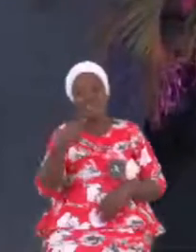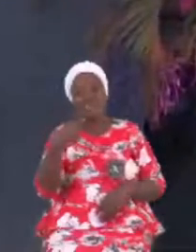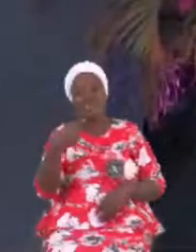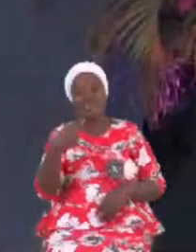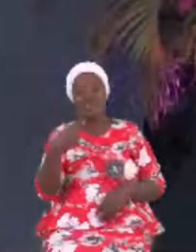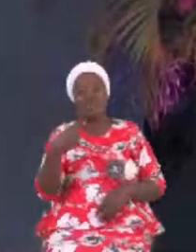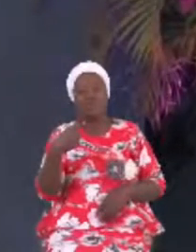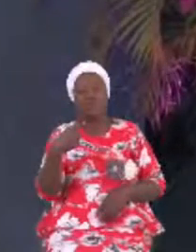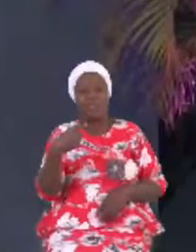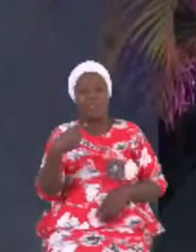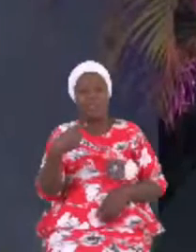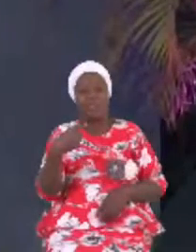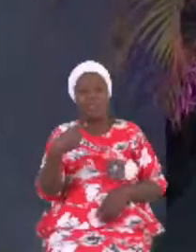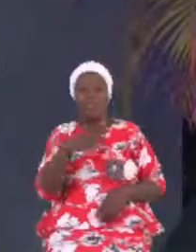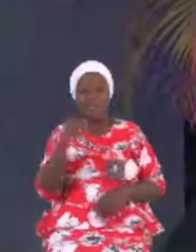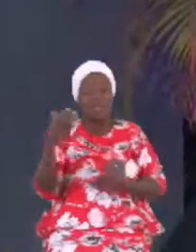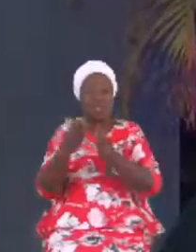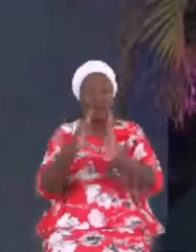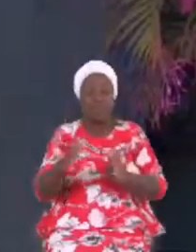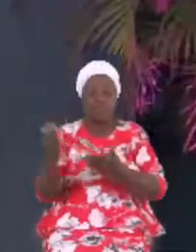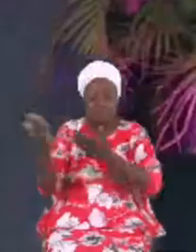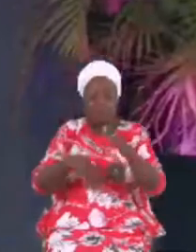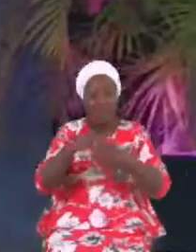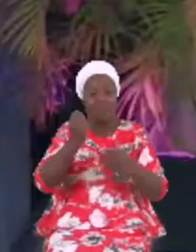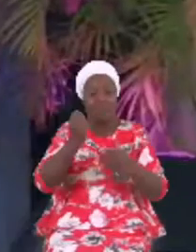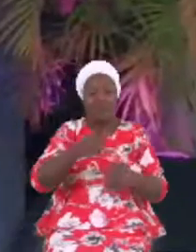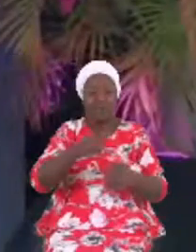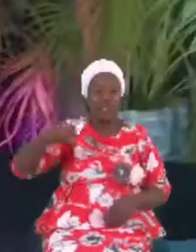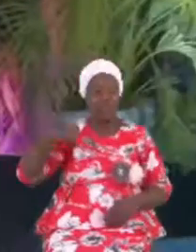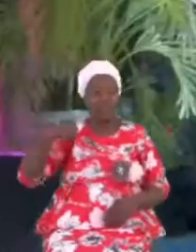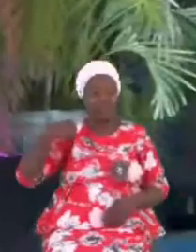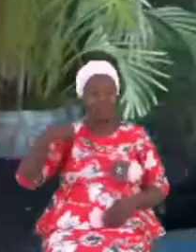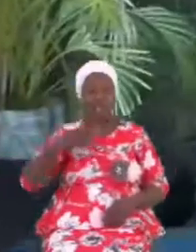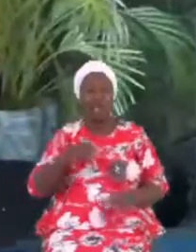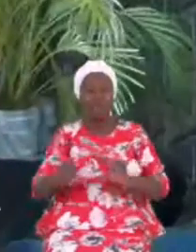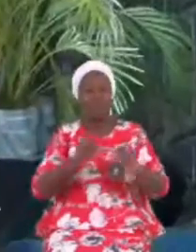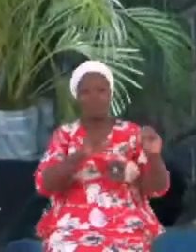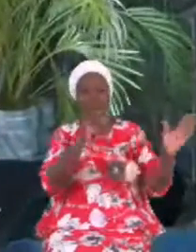ses serviteurs, apportez vite la plus belle robe et la revêtez.